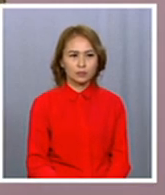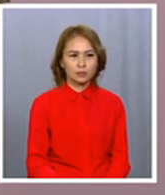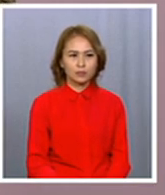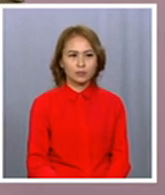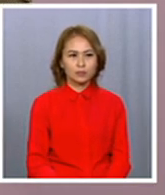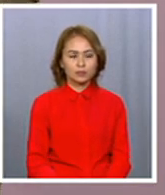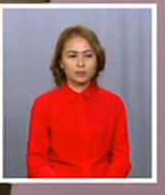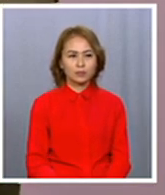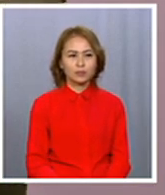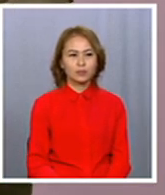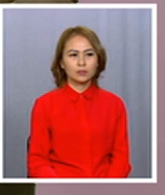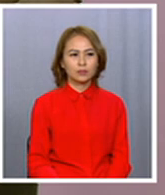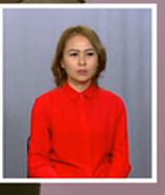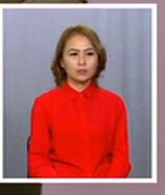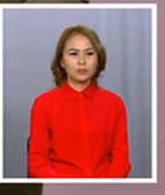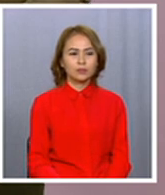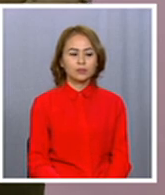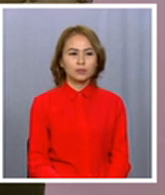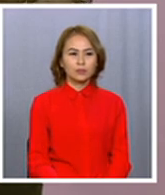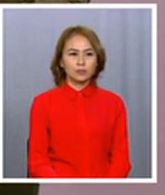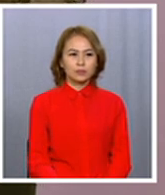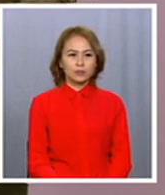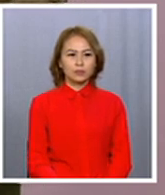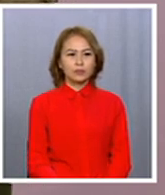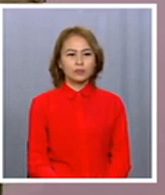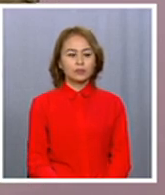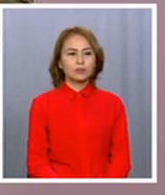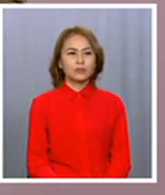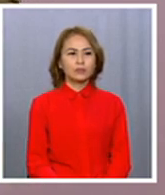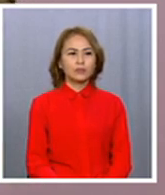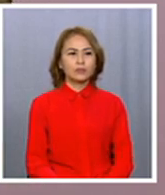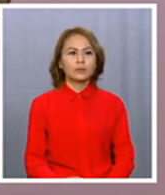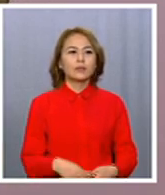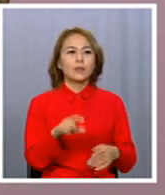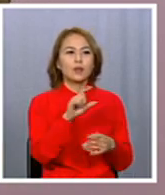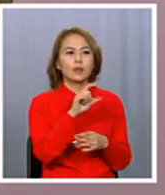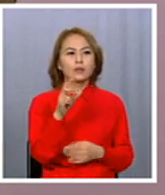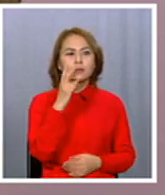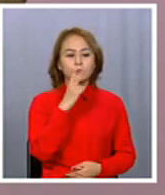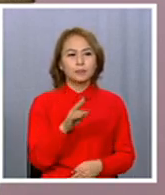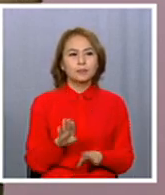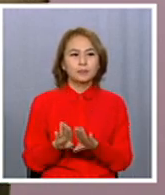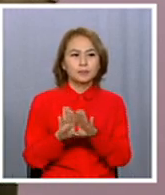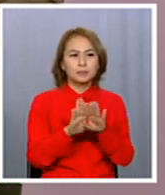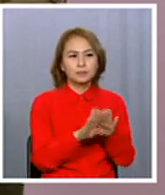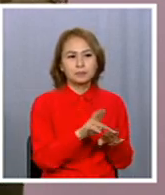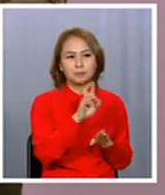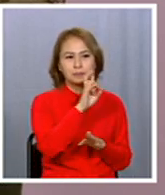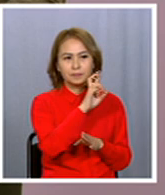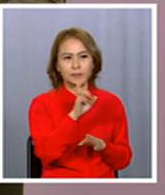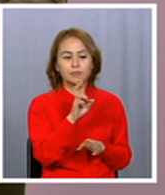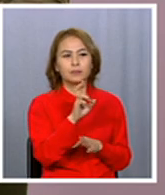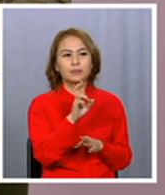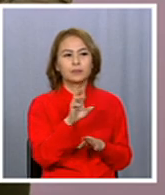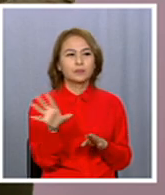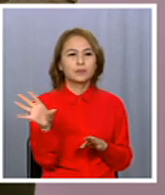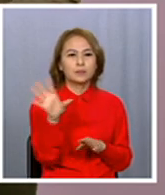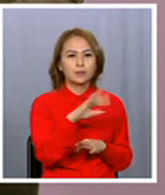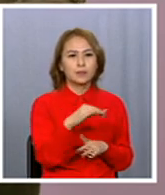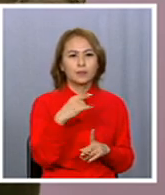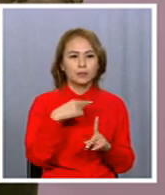Келесі өрнекті ықшамдау үшін айнымалысына қараймыз. Айнымалысы 1-дей Б. Ендеше бұл